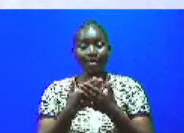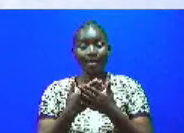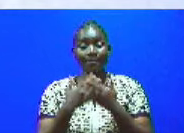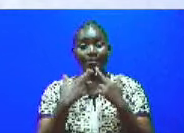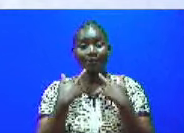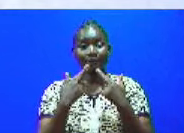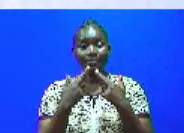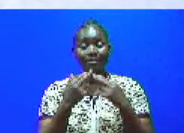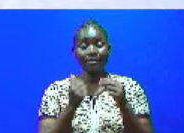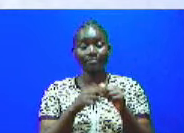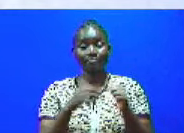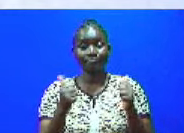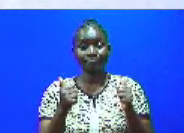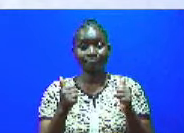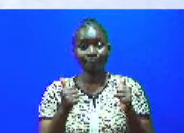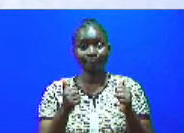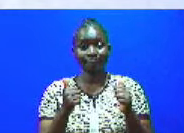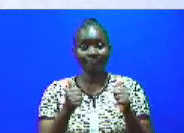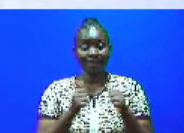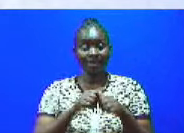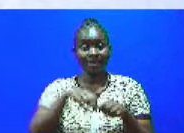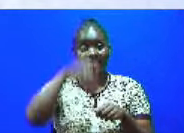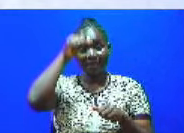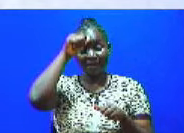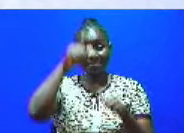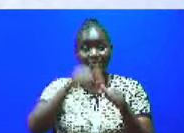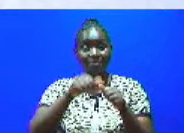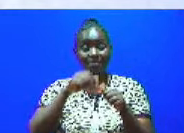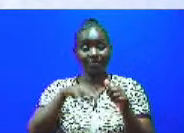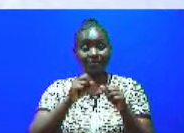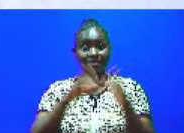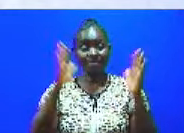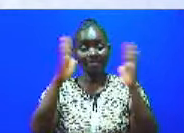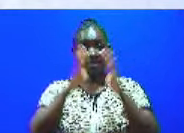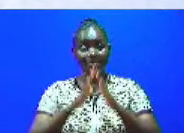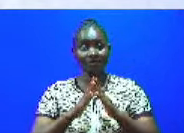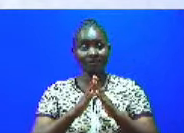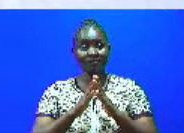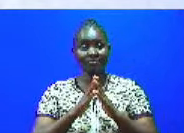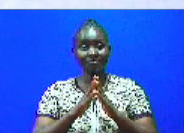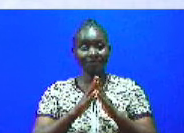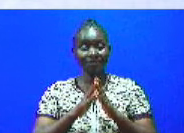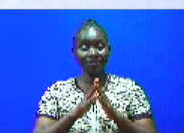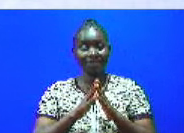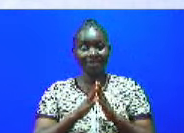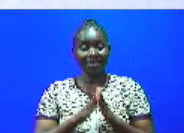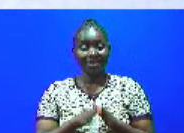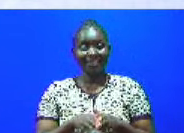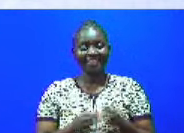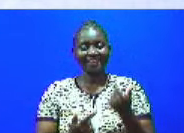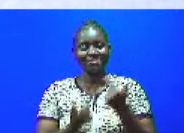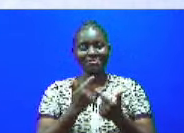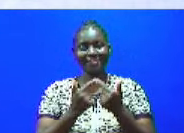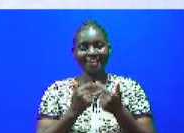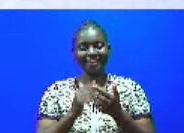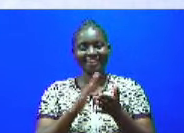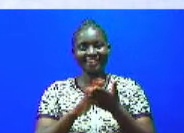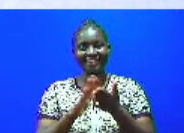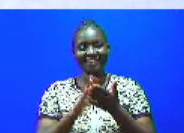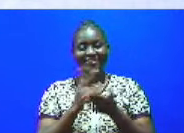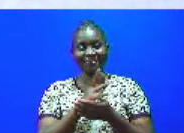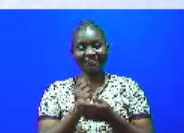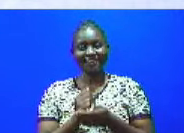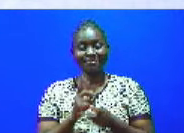Kutirwa senchira yobo yekero nyira wana waibia wuni kwa kwenda senyo mba yomonto banya nyachinkoko waru kabara agiranda basi vye bintu kuchana kima.